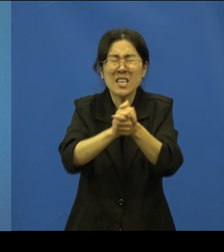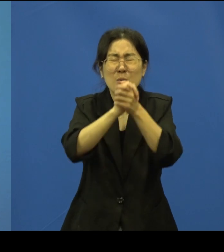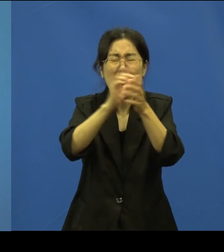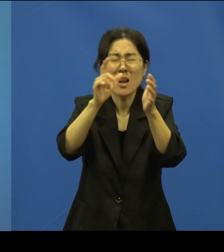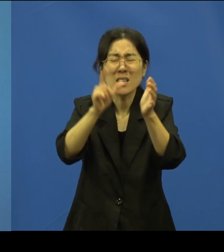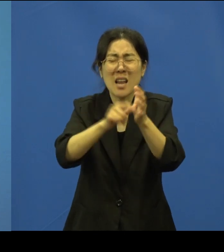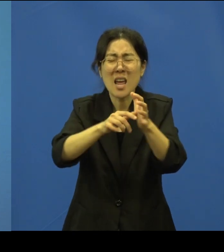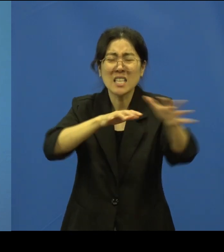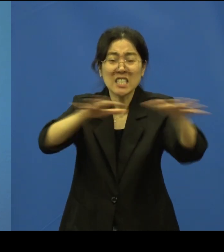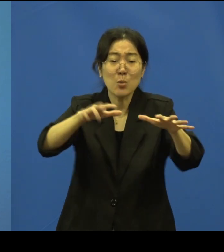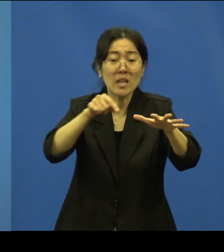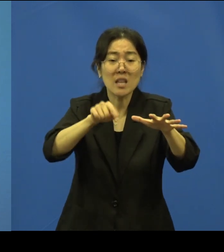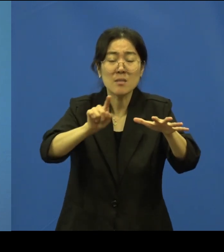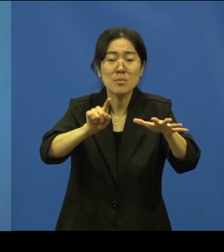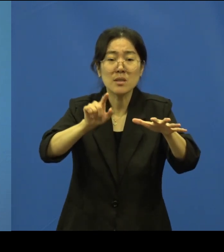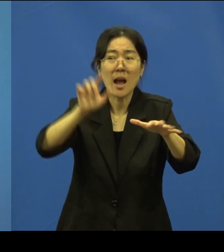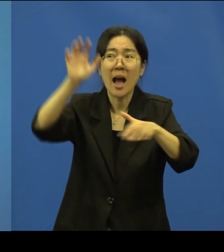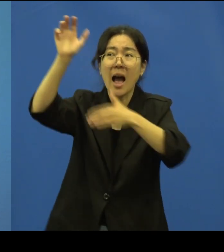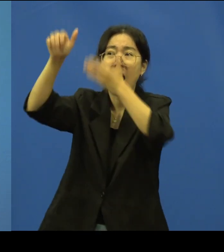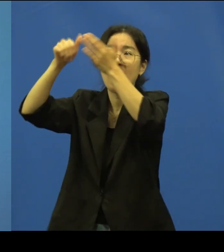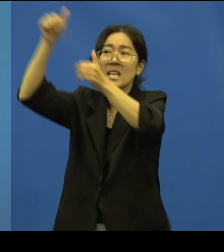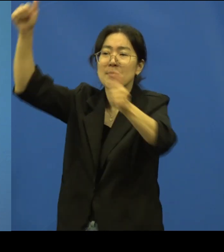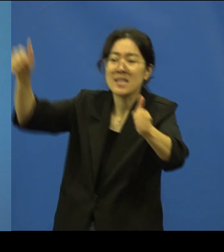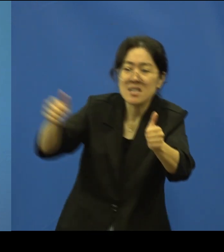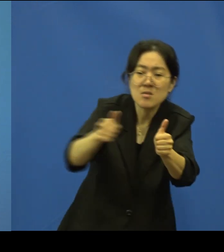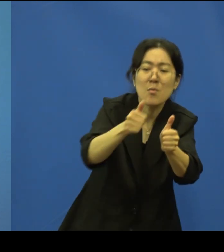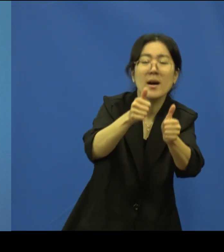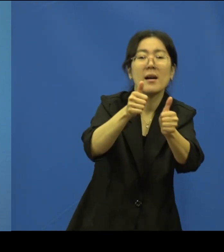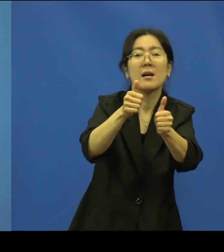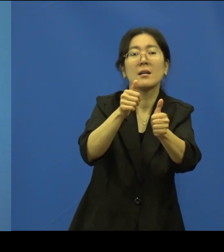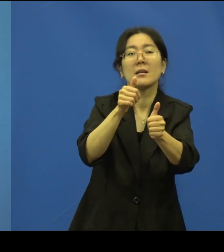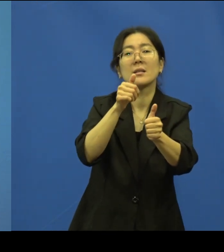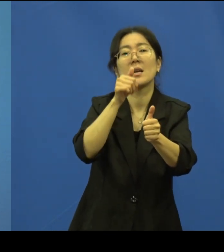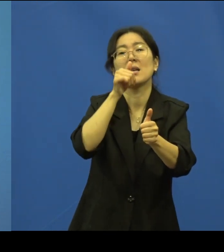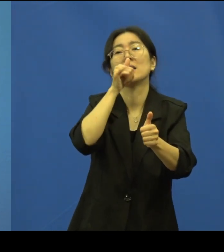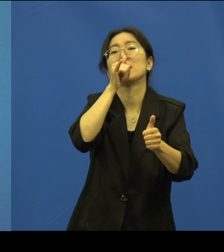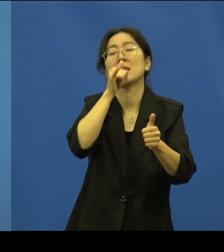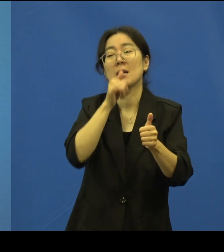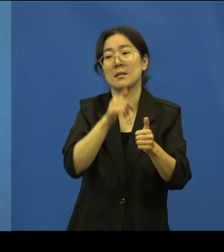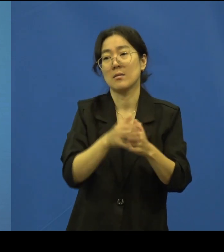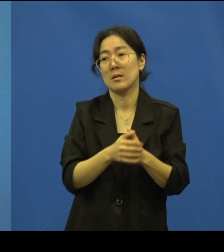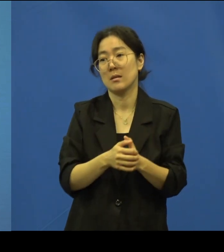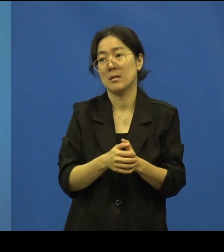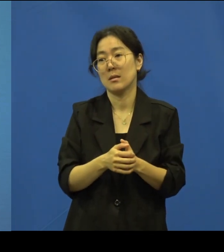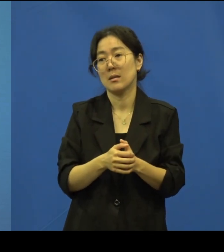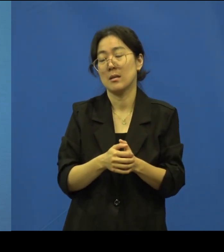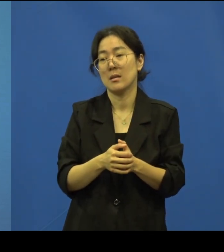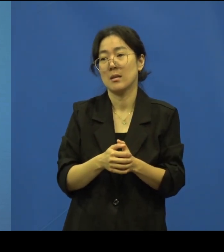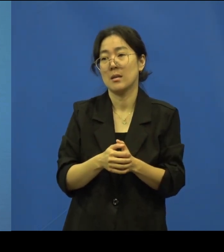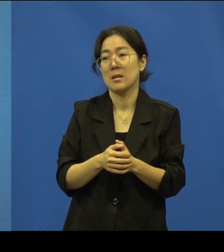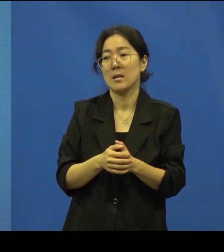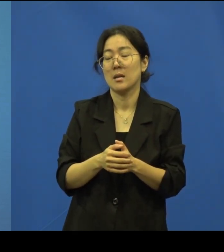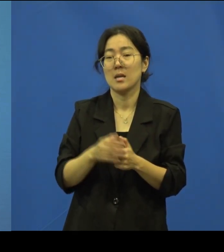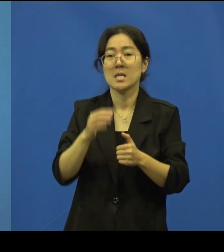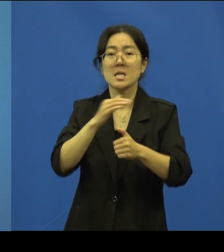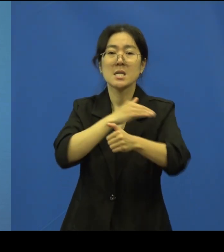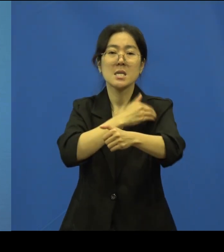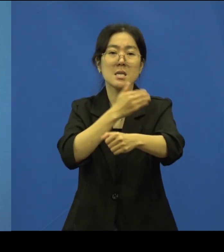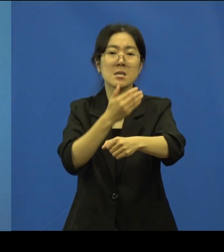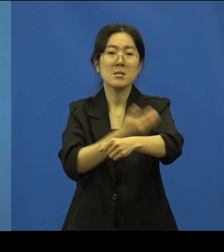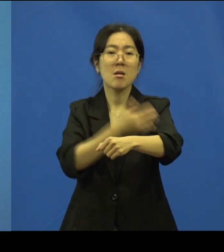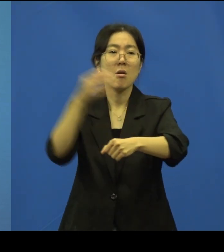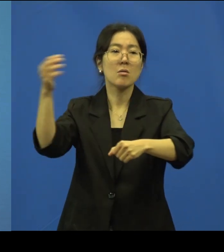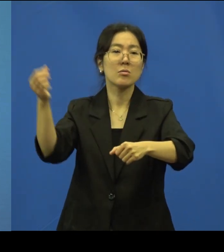거예요. 하나님으로서 하나님이신 성령님의 능력으로 강림하는 것을